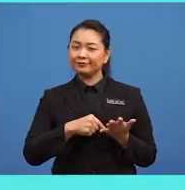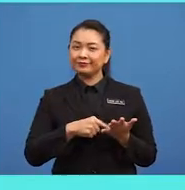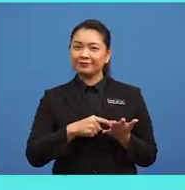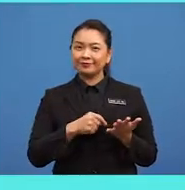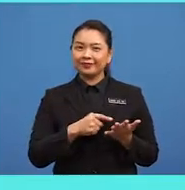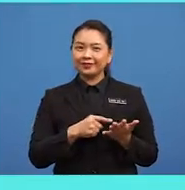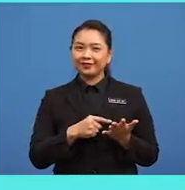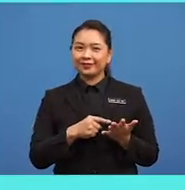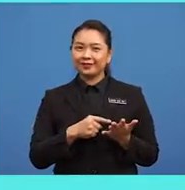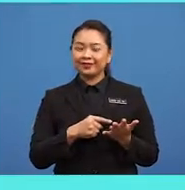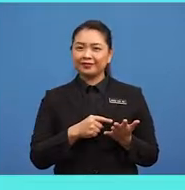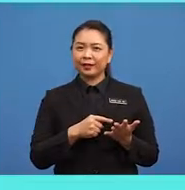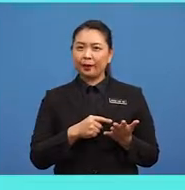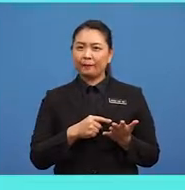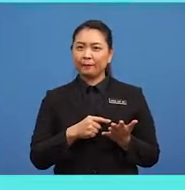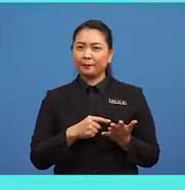dan